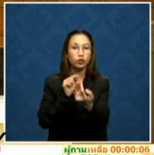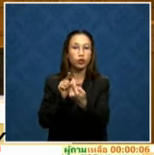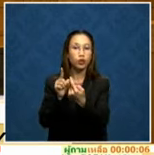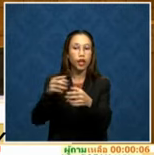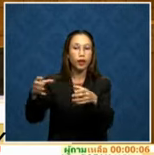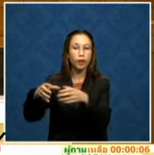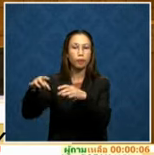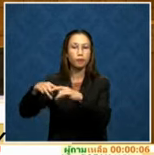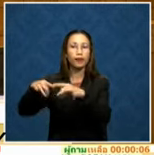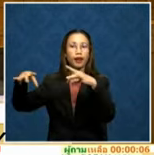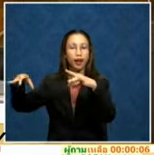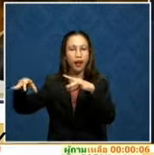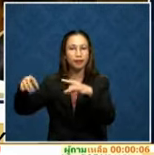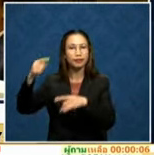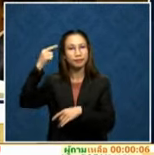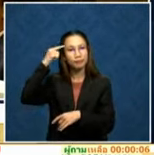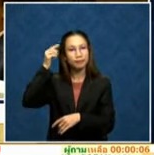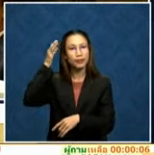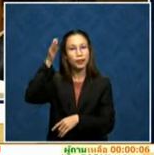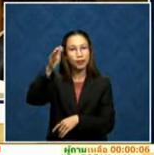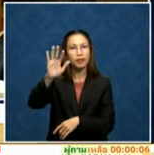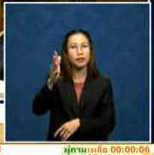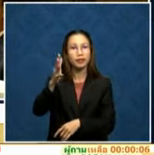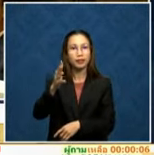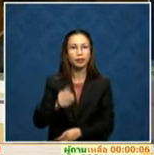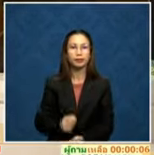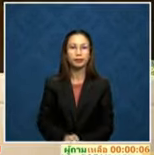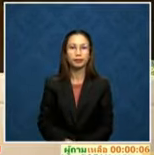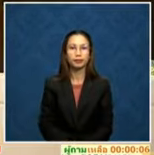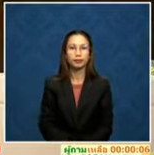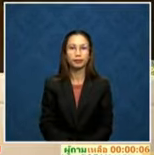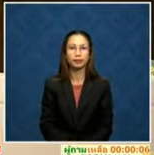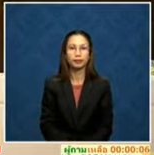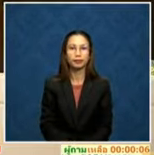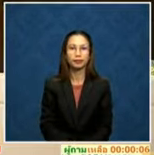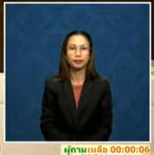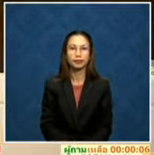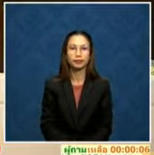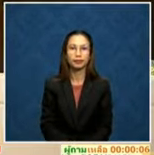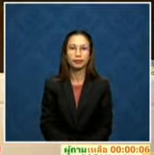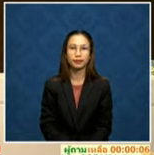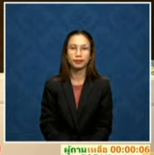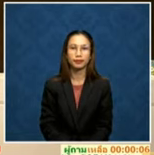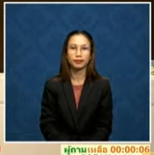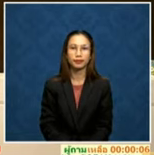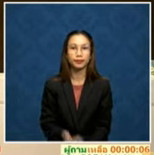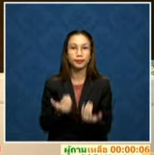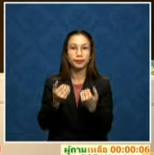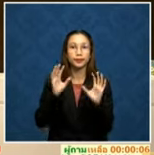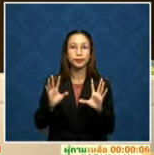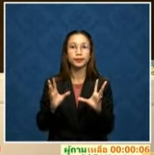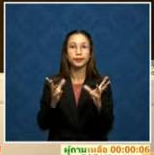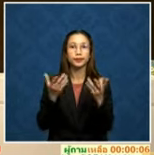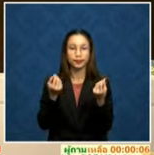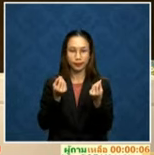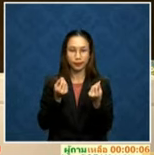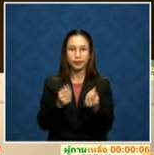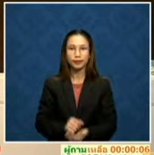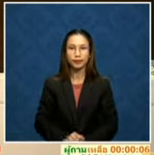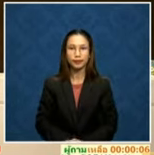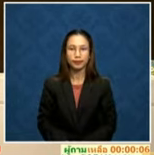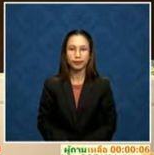ค้ารที่ไอาณาโกตครั ขอบคุครับกกเป็นอวัจจบกัตรู 8 สด